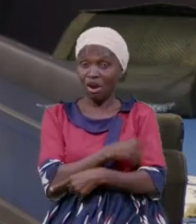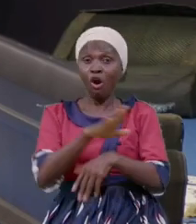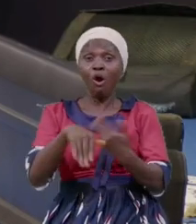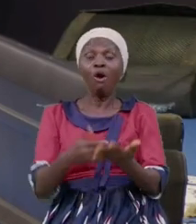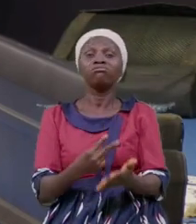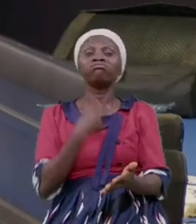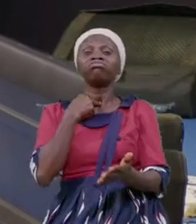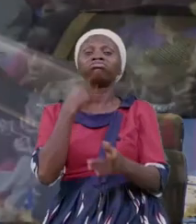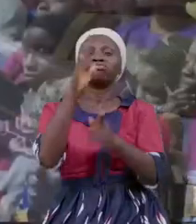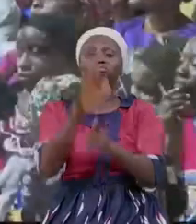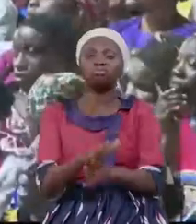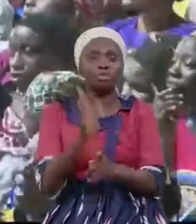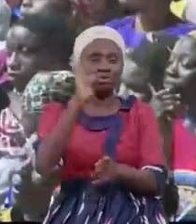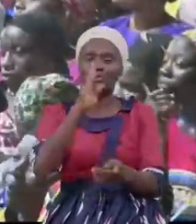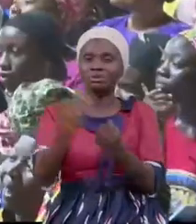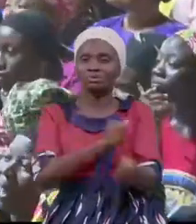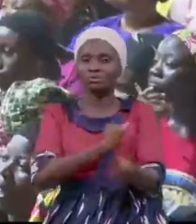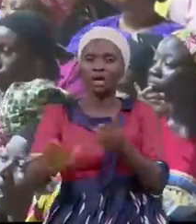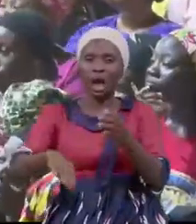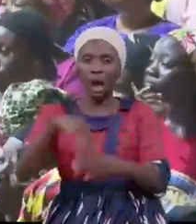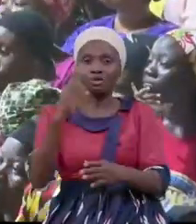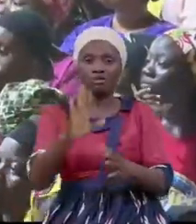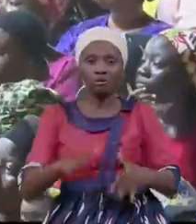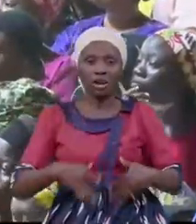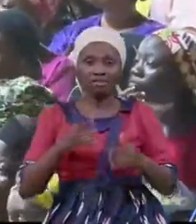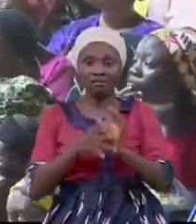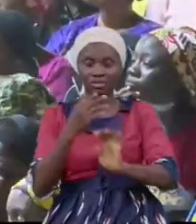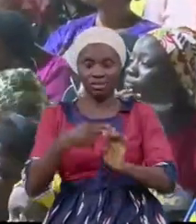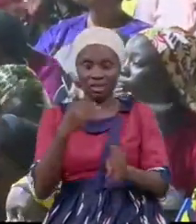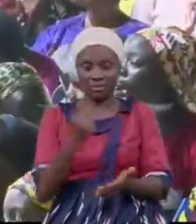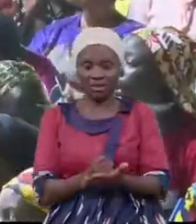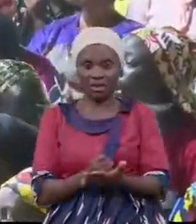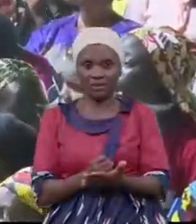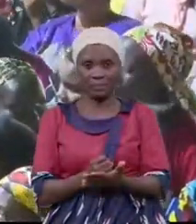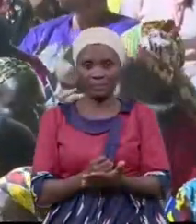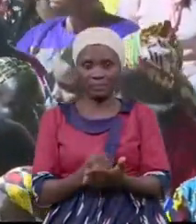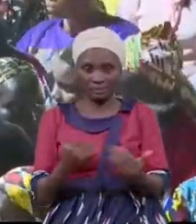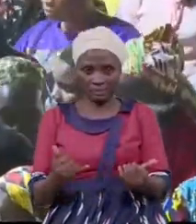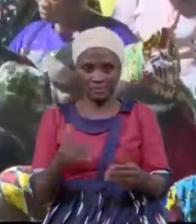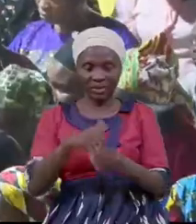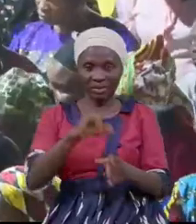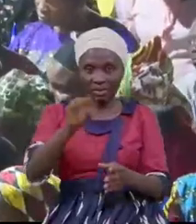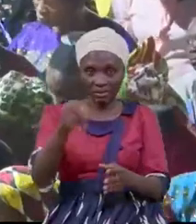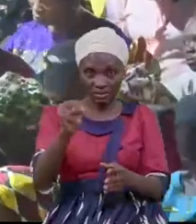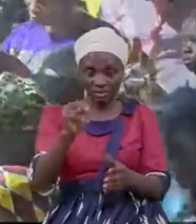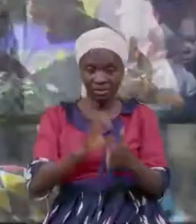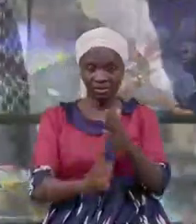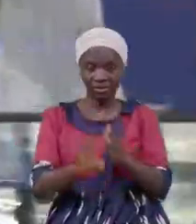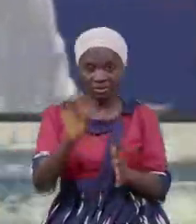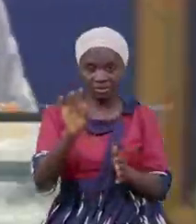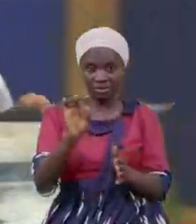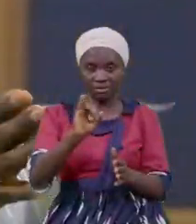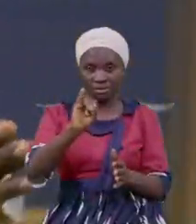ta vie au nom de Jésus voyons ce cette femme en l'évangile selon Jean je vous